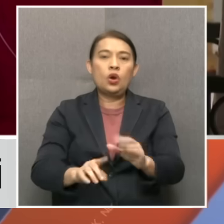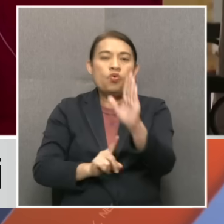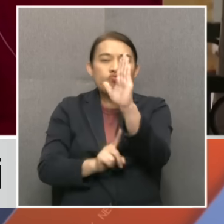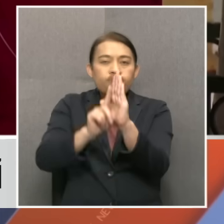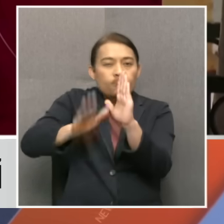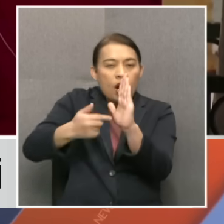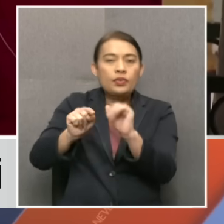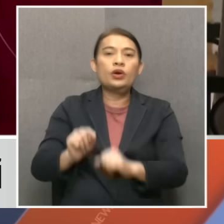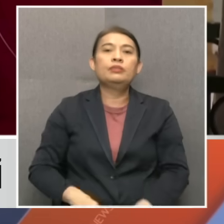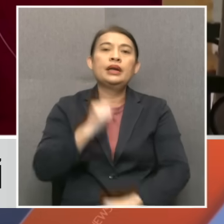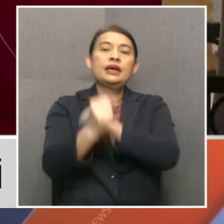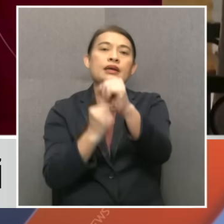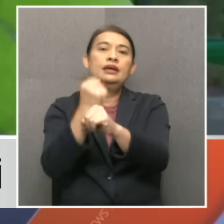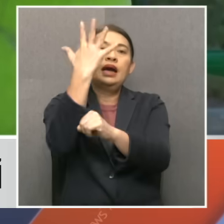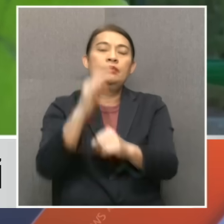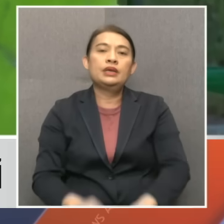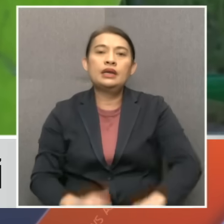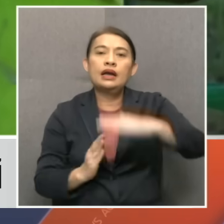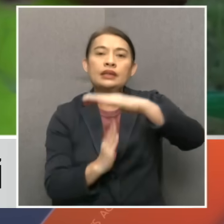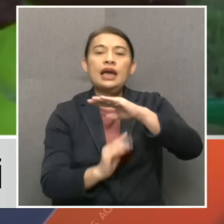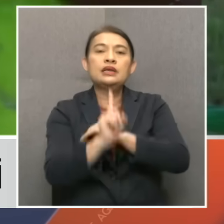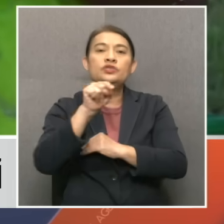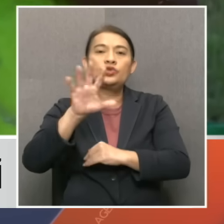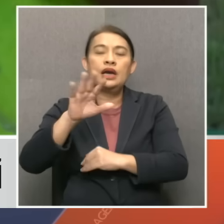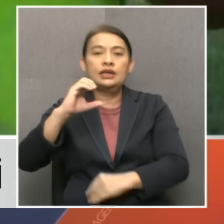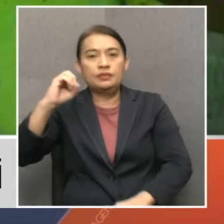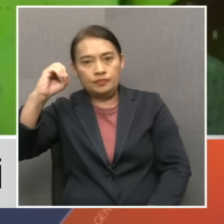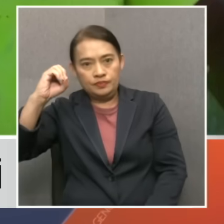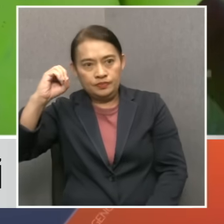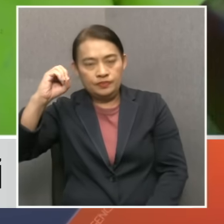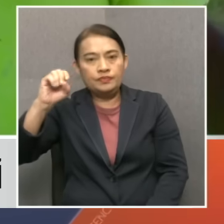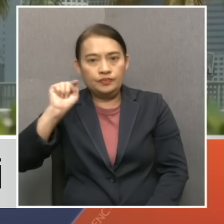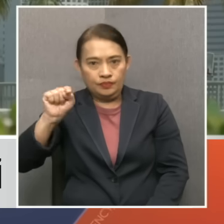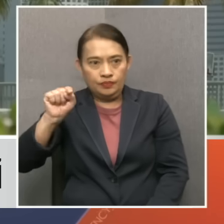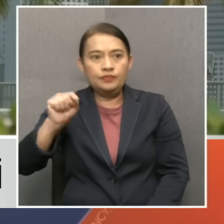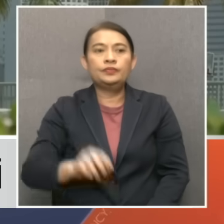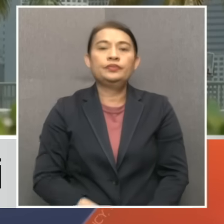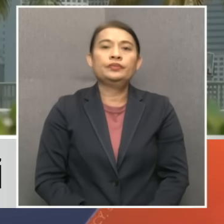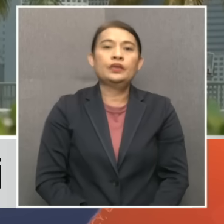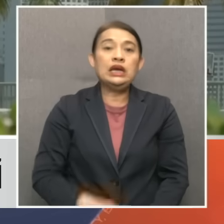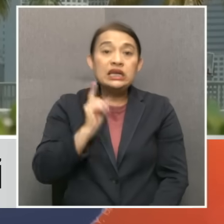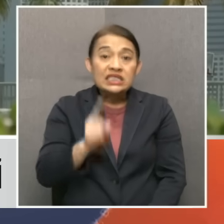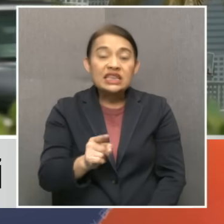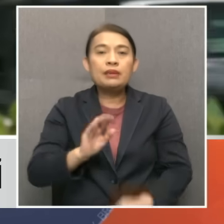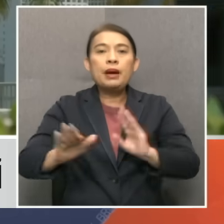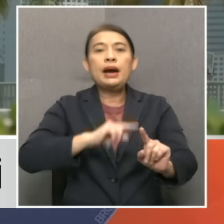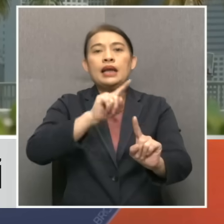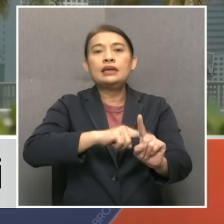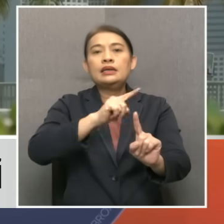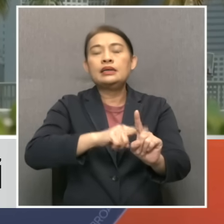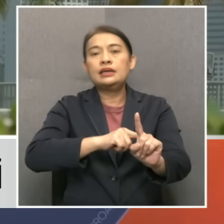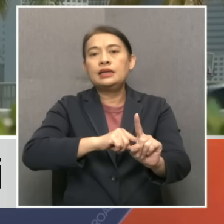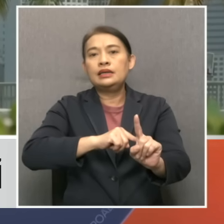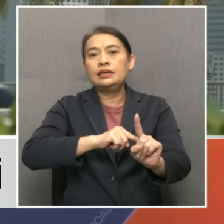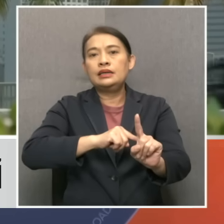จะแตะ 1.5 องศานะครับทีนี้แน่นอนว่าเขาเคยมาตอนเดือนกรกฎาคมที่6กรกฎาคมผมจำวัน